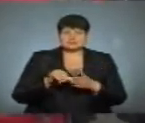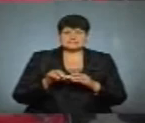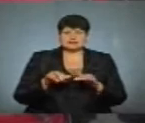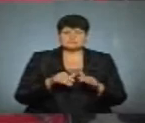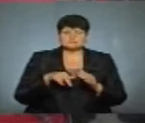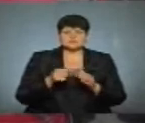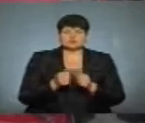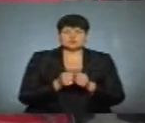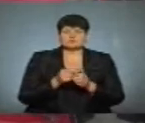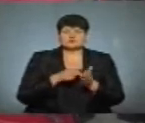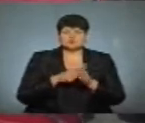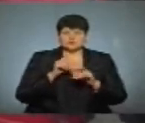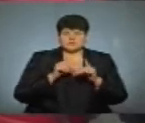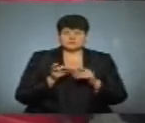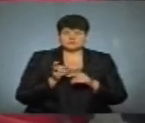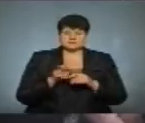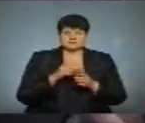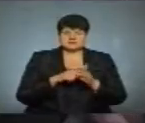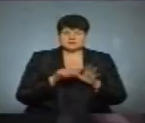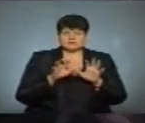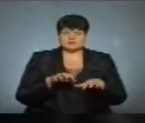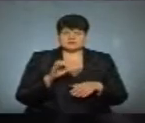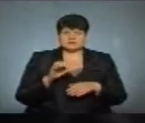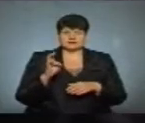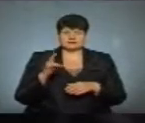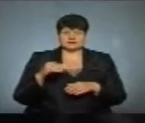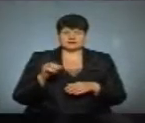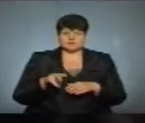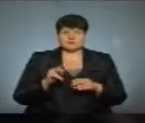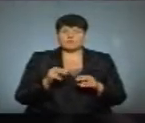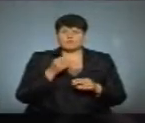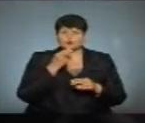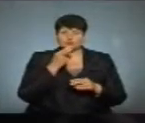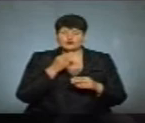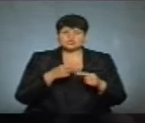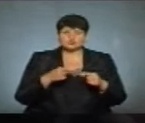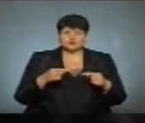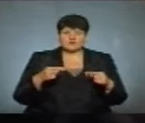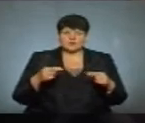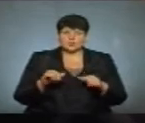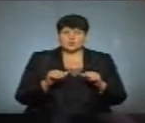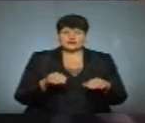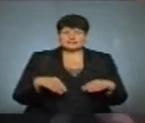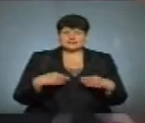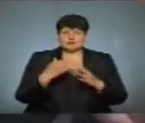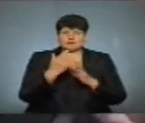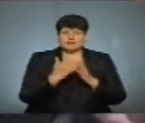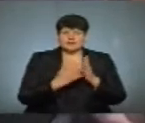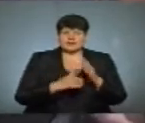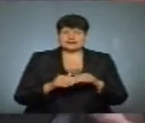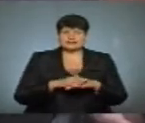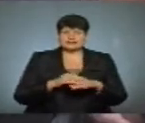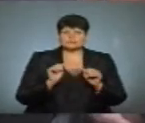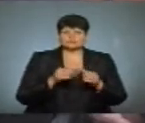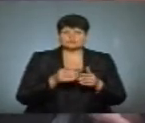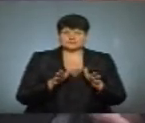міську раду. До них вийшов міський голова Сергій Надал. По продовольчих товарах уряд дав перелік тих ринків, які можуть бути відкриті. По